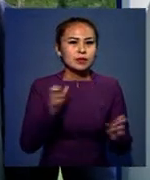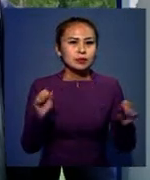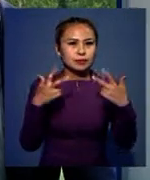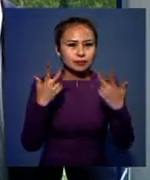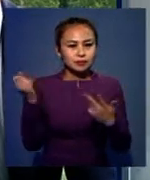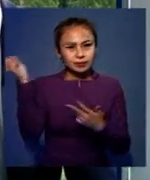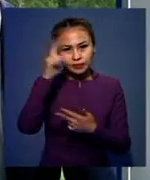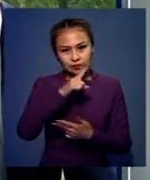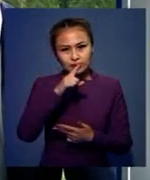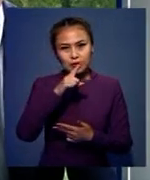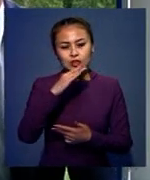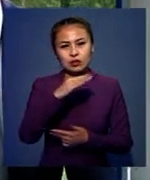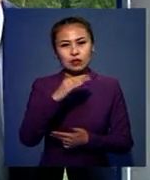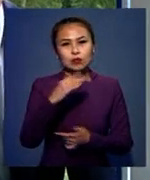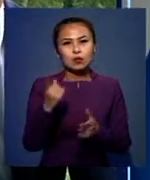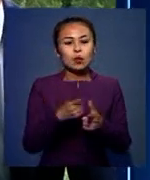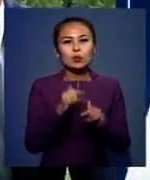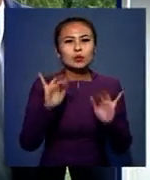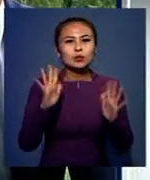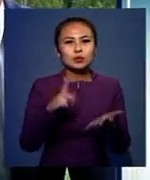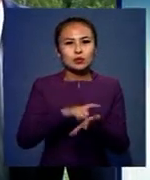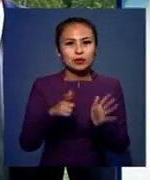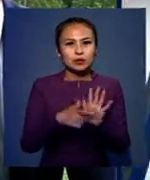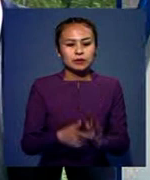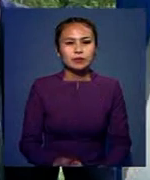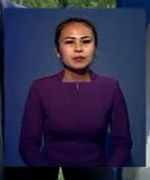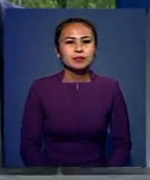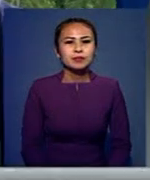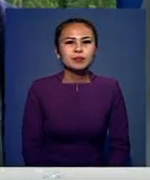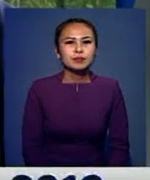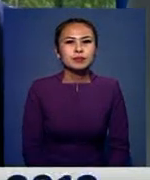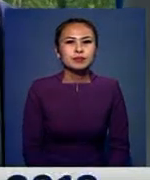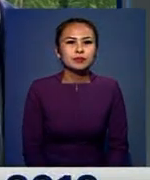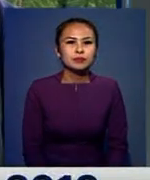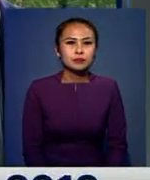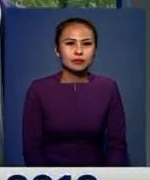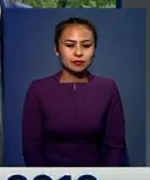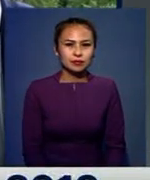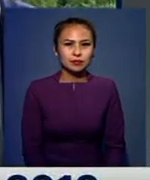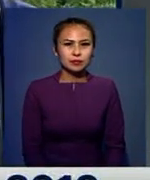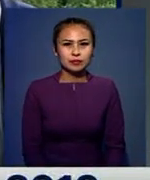бізбен тағы да байланысқа шыққалы тұр. Жасын, бұл жолы қай учаске деген?